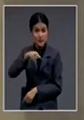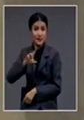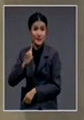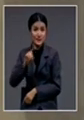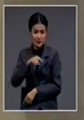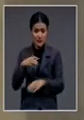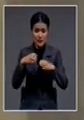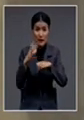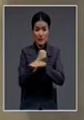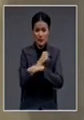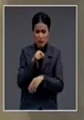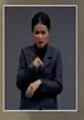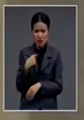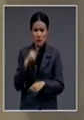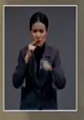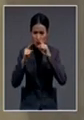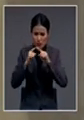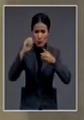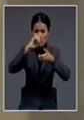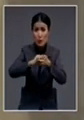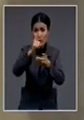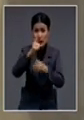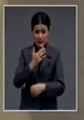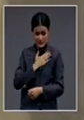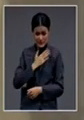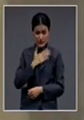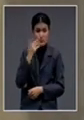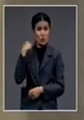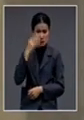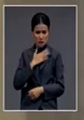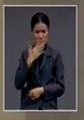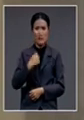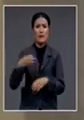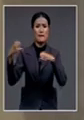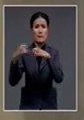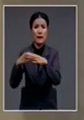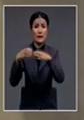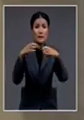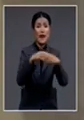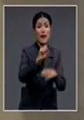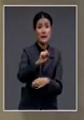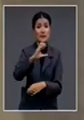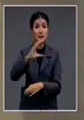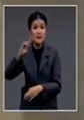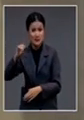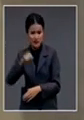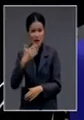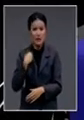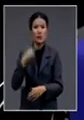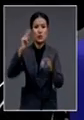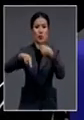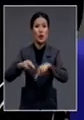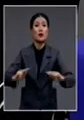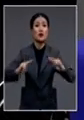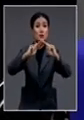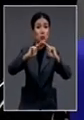งนี้เนี่ยทางฝั่งของนางแมคโคลเนี่ยยอมให้พรรค SPD ได้คุม2กระทรวงสำคัญนั่นก็คือกระทรวงคลังและ